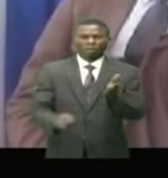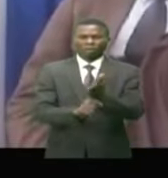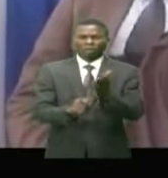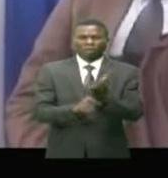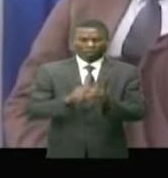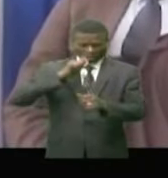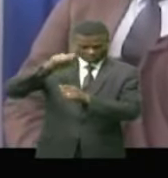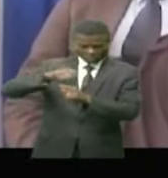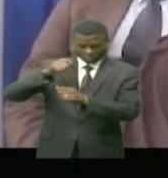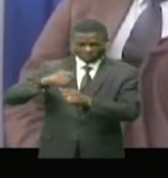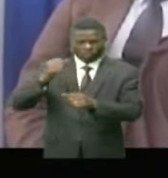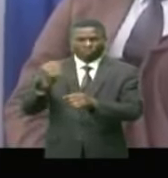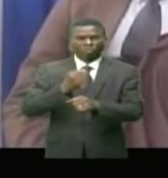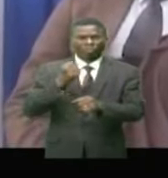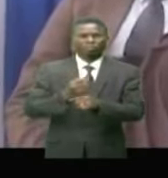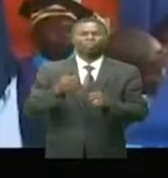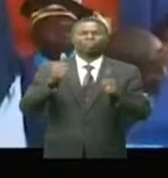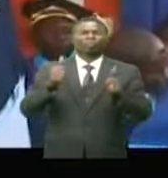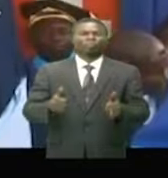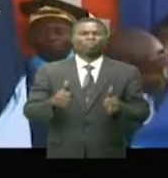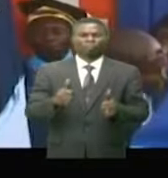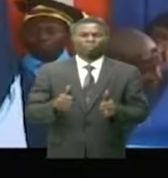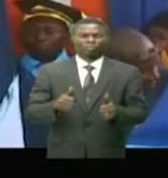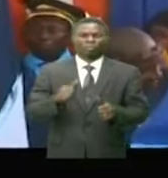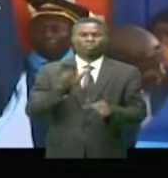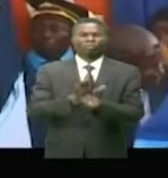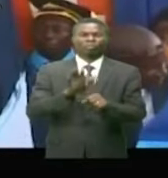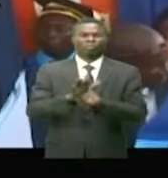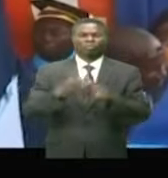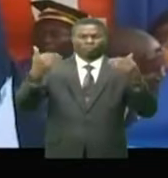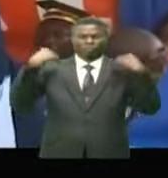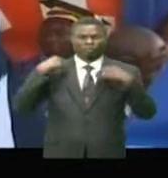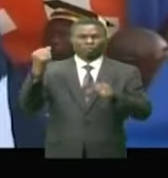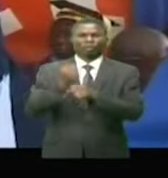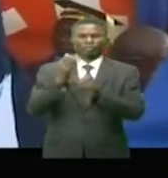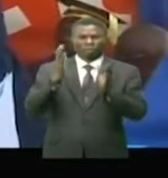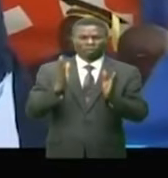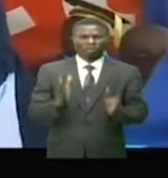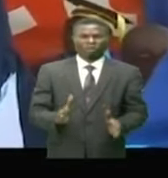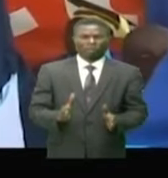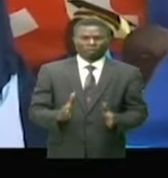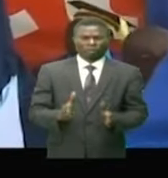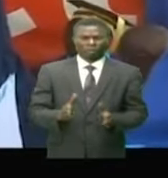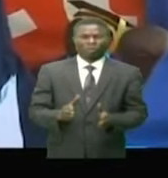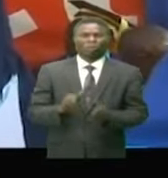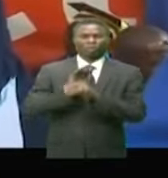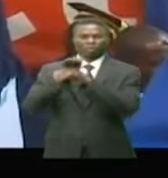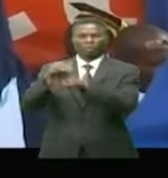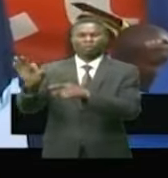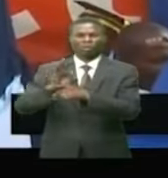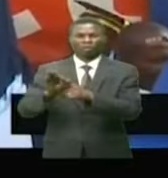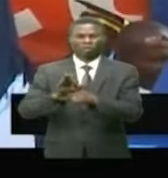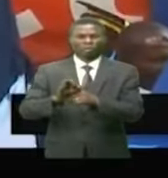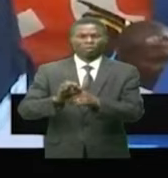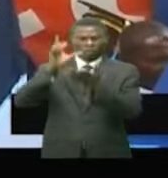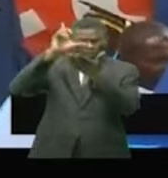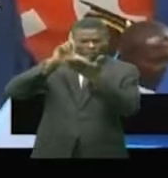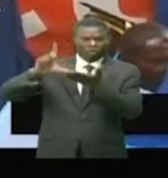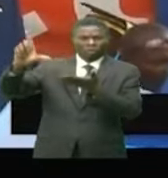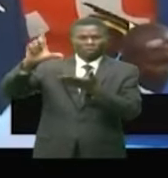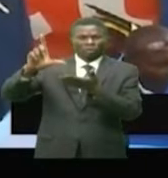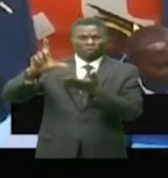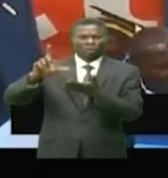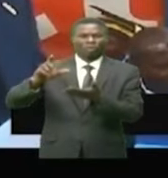laboratoires ont fonctionné normalement. Plusieurs chefs de travaux sont en formation du troisième cycle à l'ISTEM